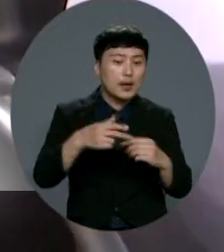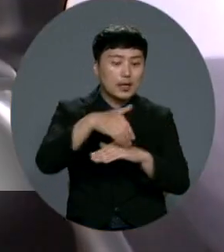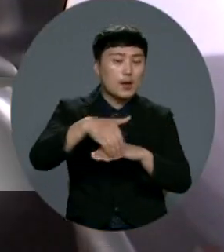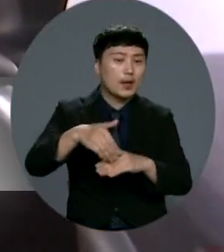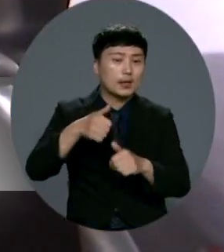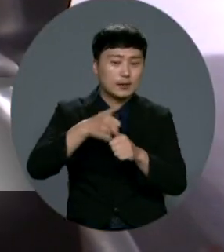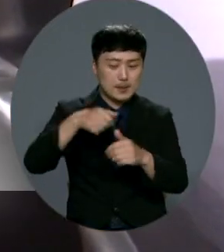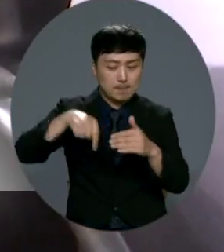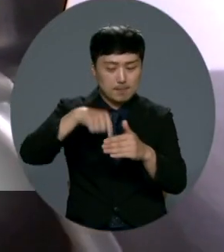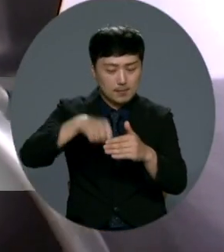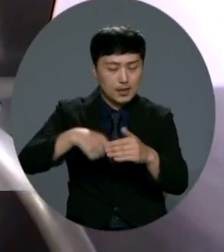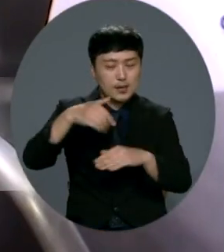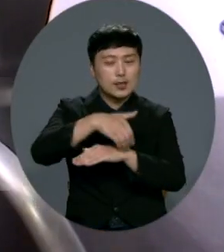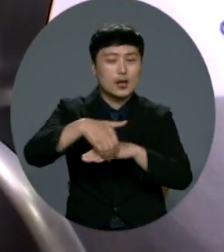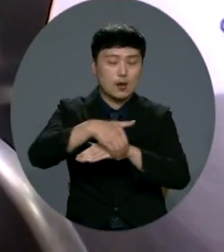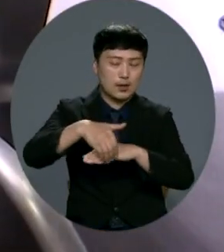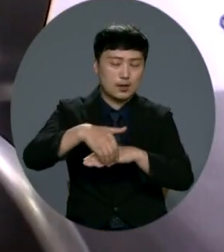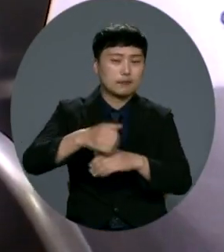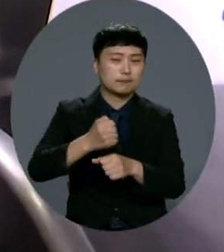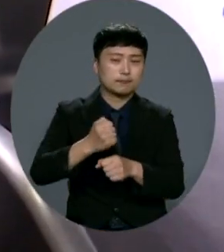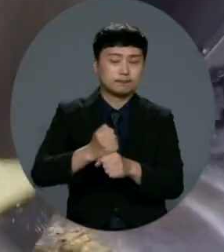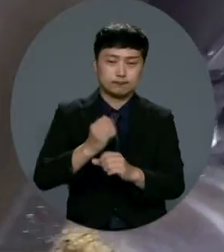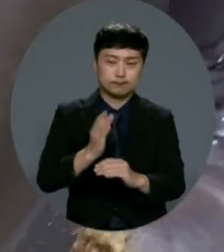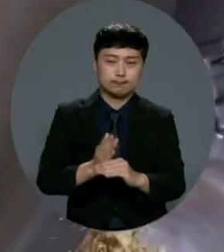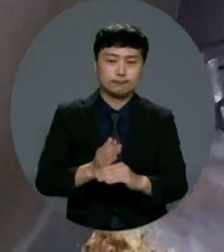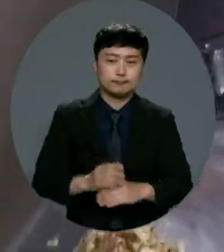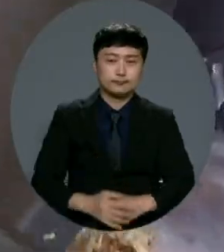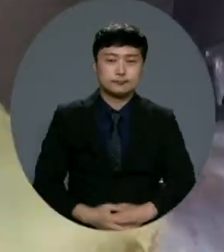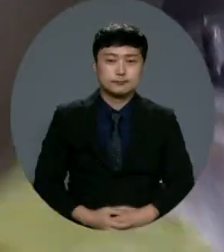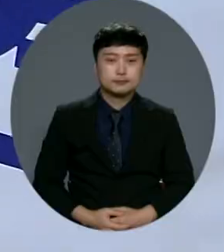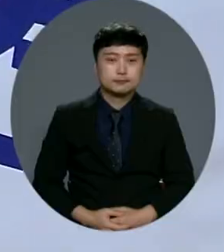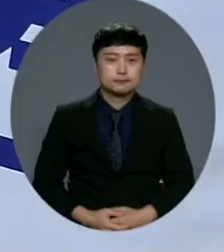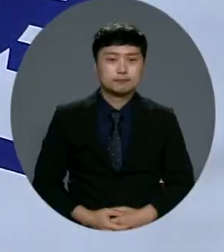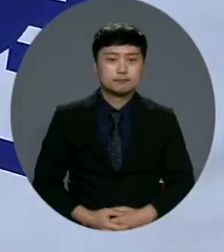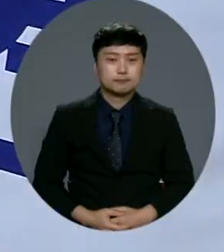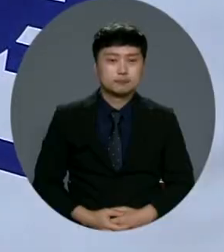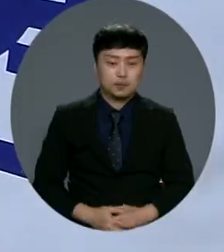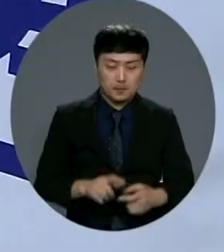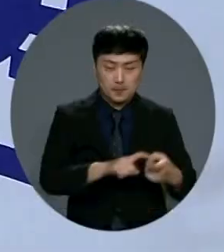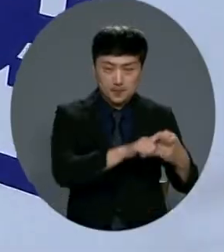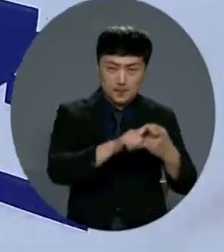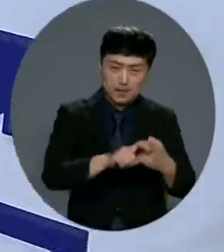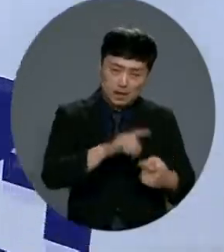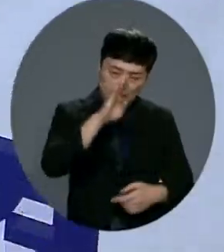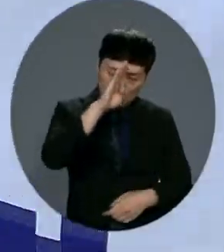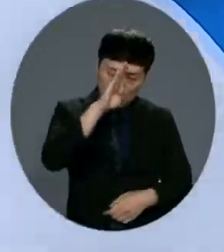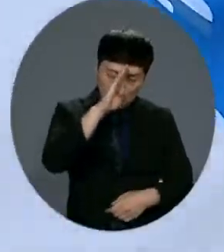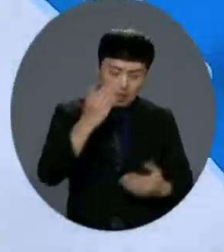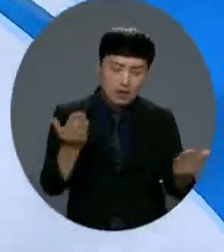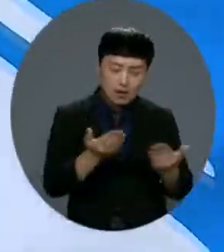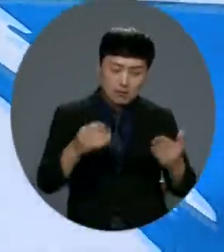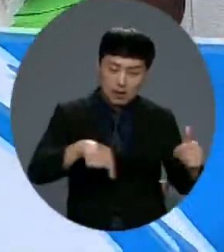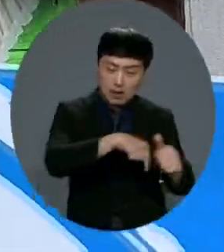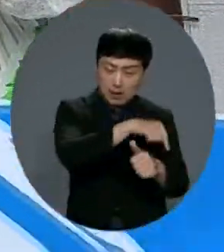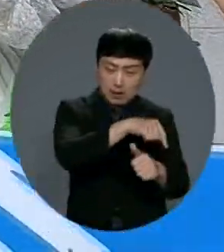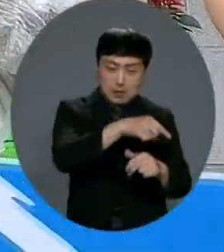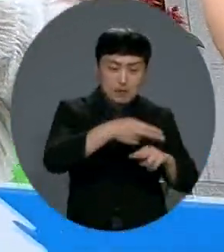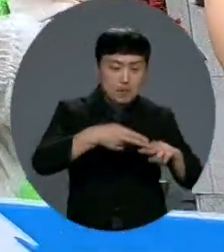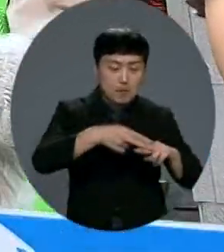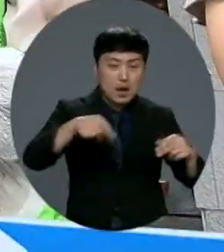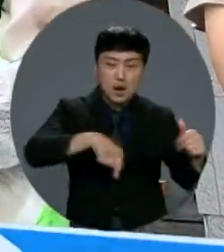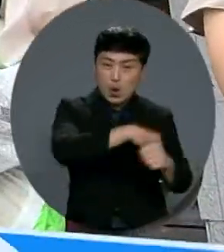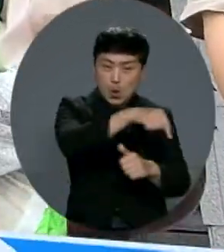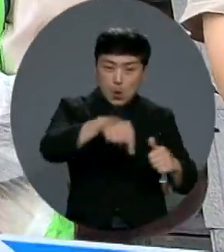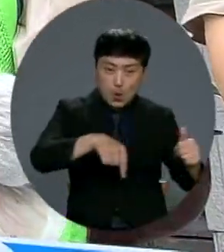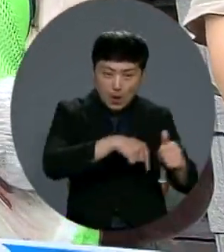자체 계획을 수립할 예정이라고 밝혔습니다 노조는 골병드는 학교 급식실 근무환경을 개선하기 위해